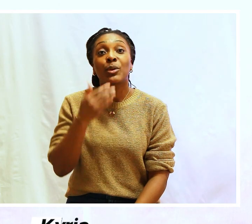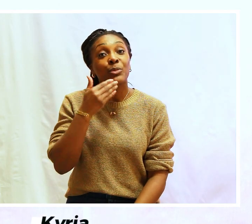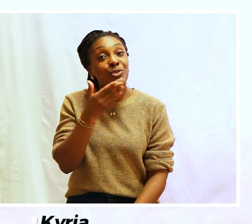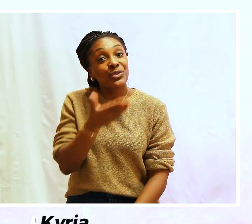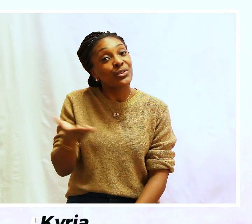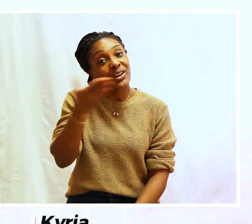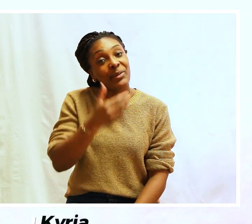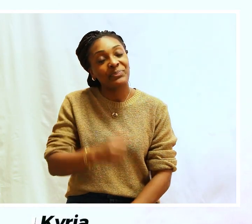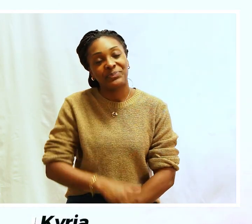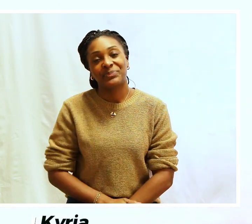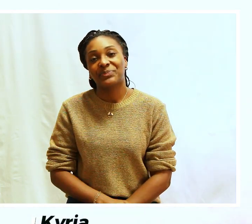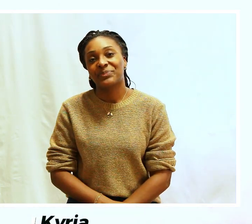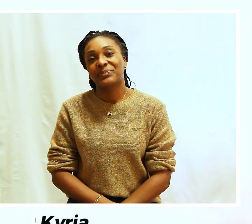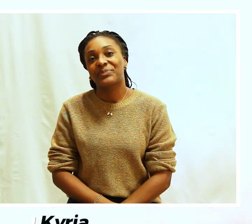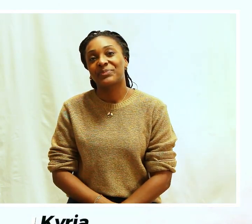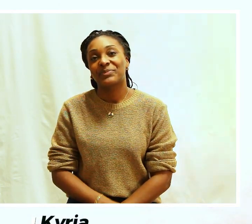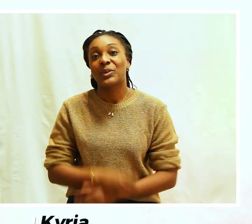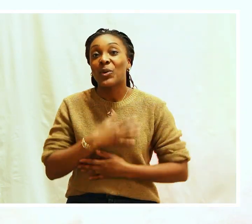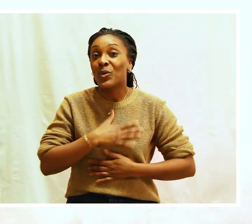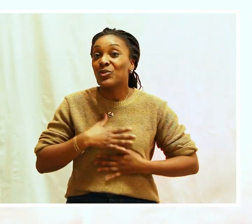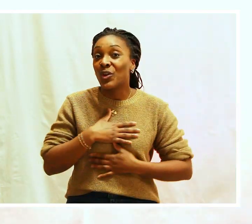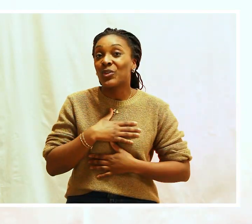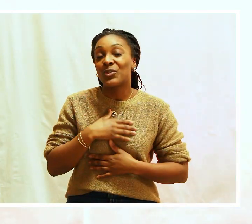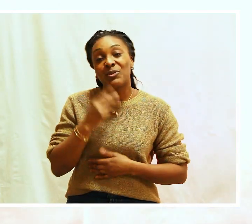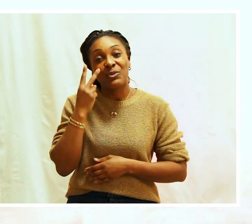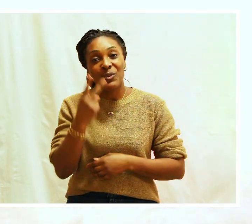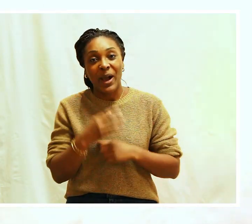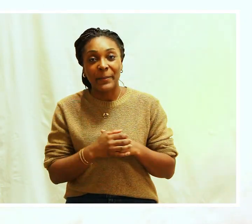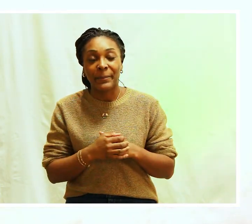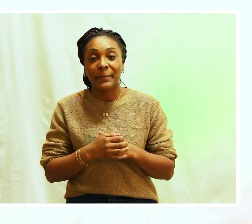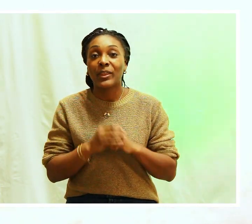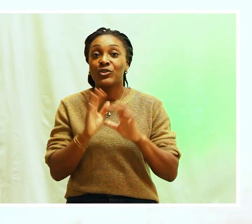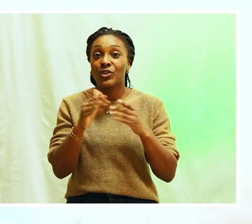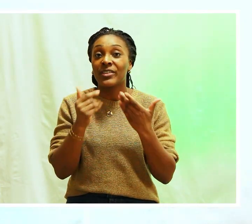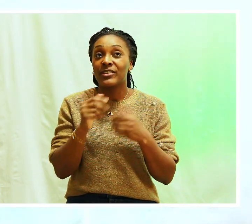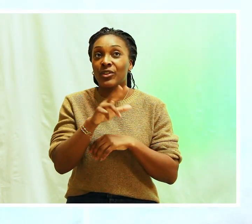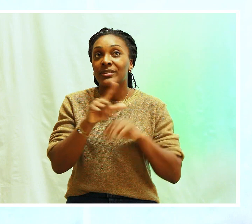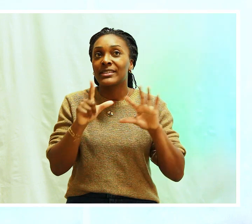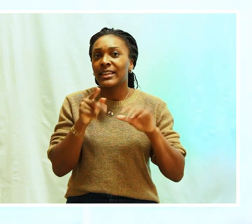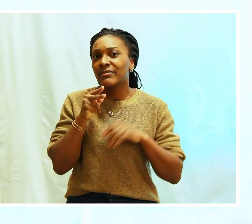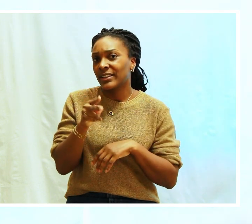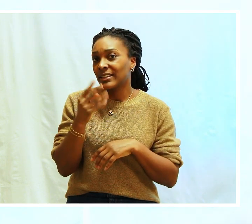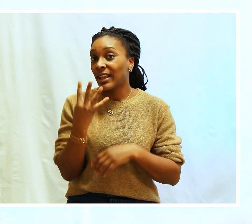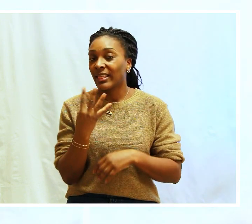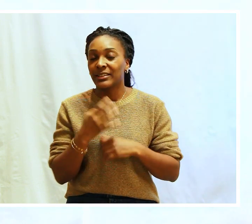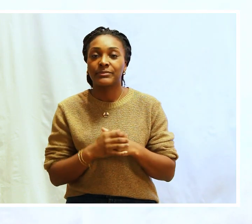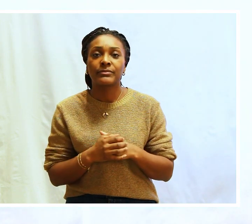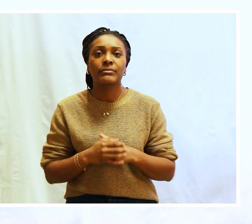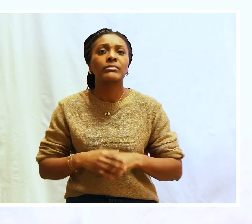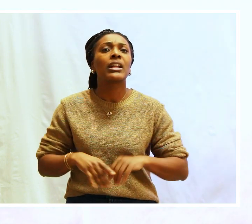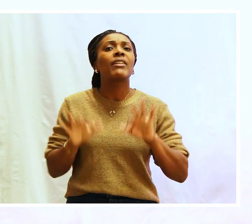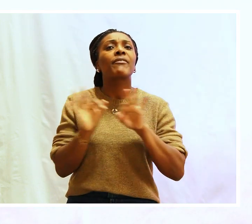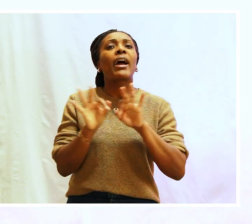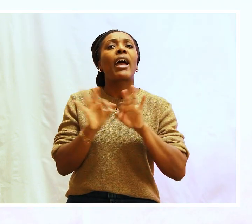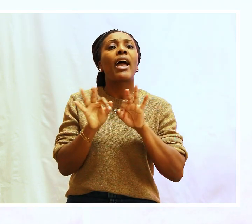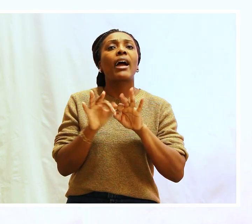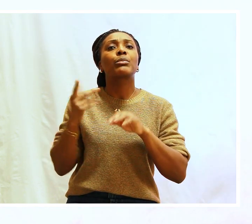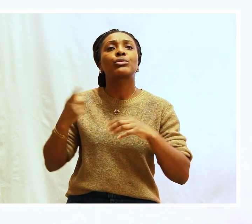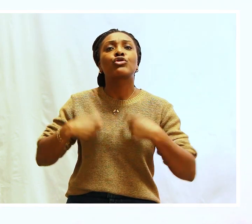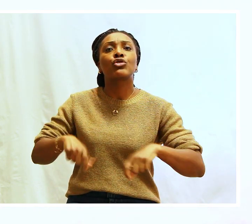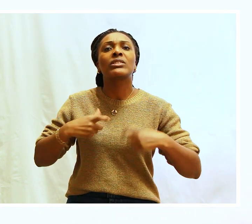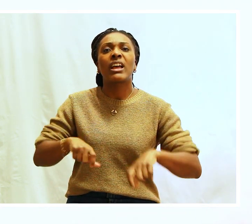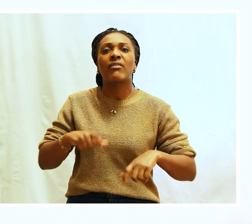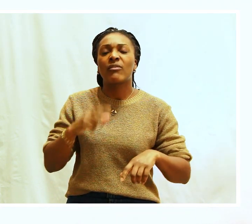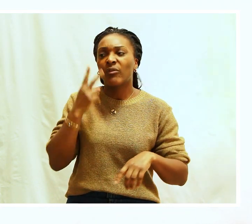Bonjour à tous et à toutes. Voilà, content de vous retrouver, Genèse 37, verset 4. Ses frères virent que leur père l'aimait plus